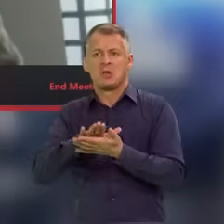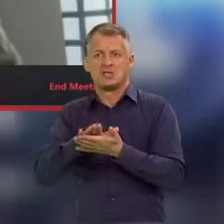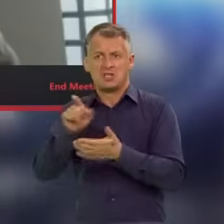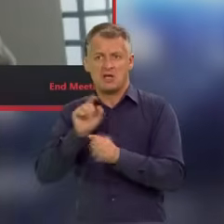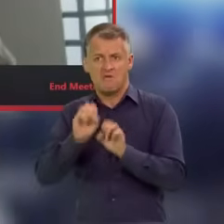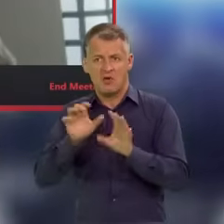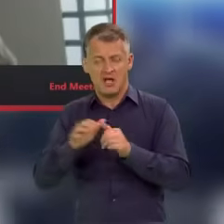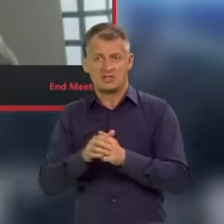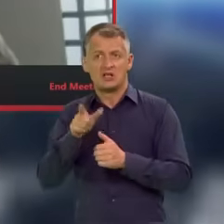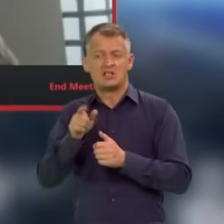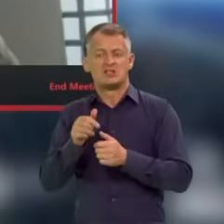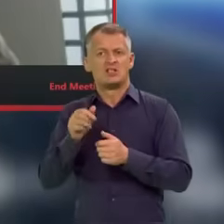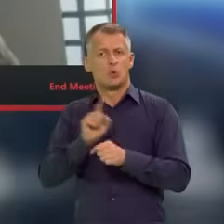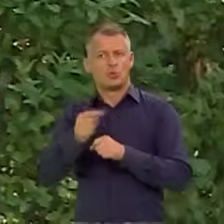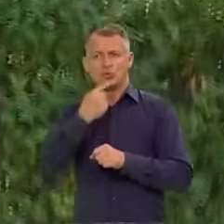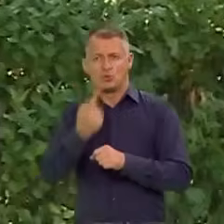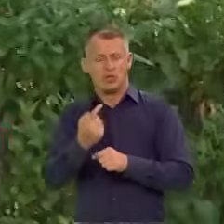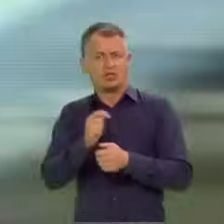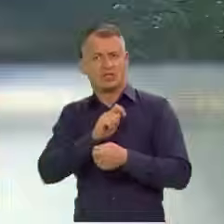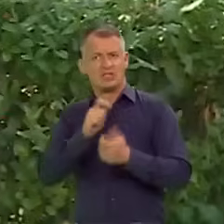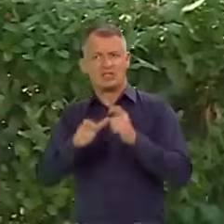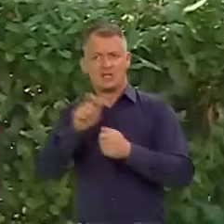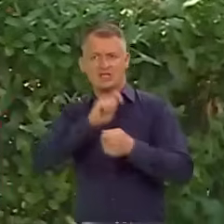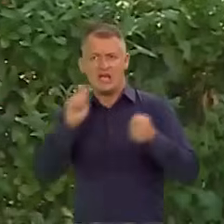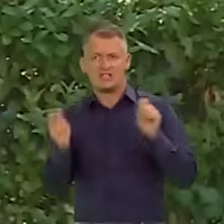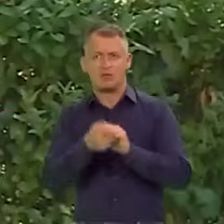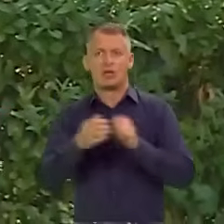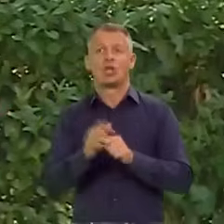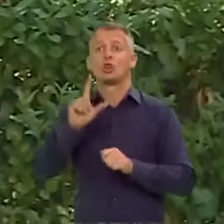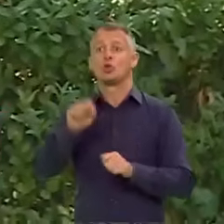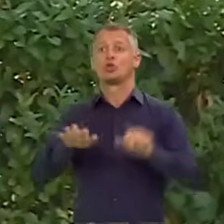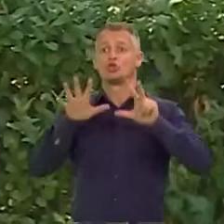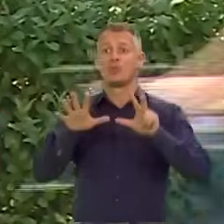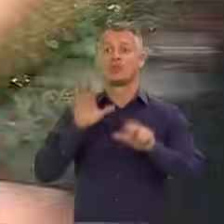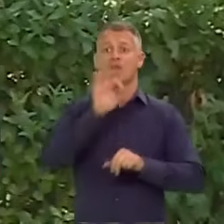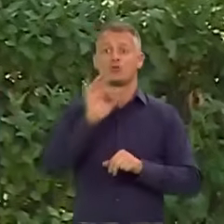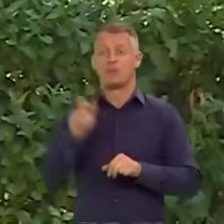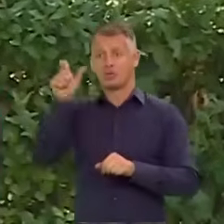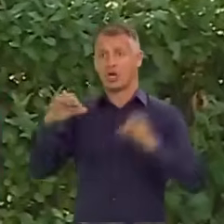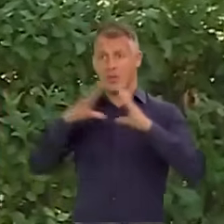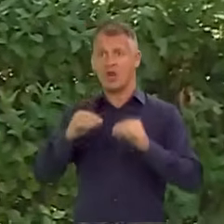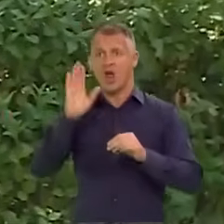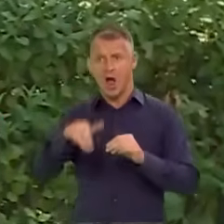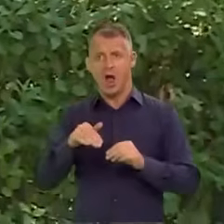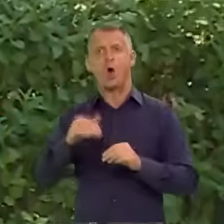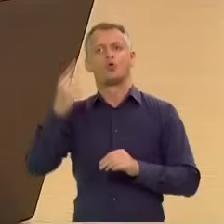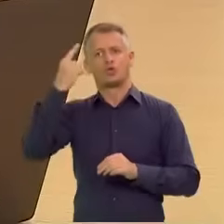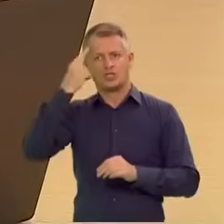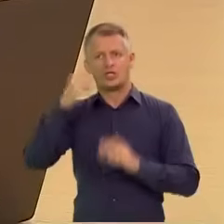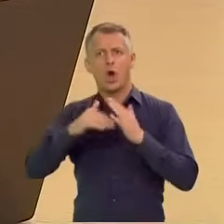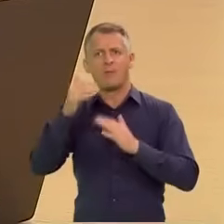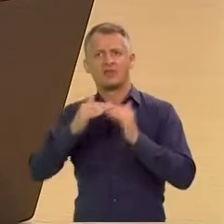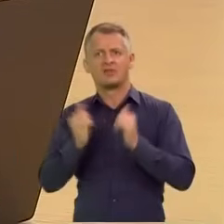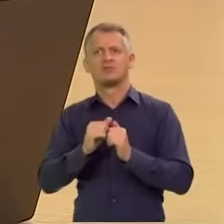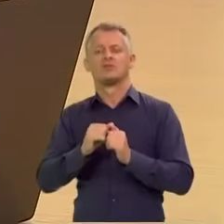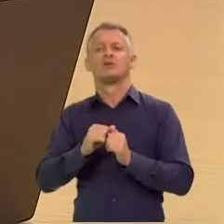înseamnă transformarea digitală a statului. În plus, doar 28% dintre români au competențe digitale de bază. Unul dintre